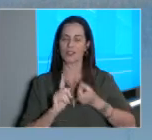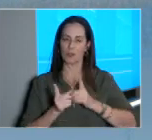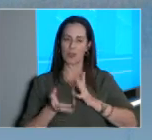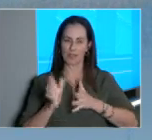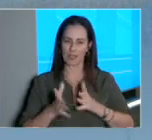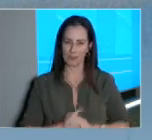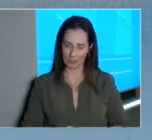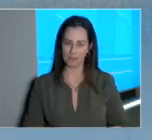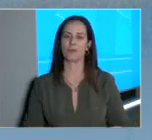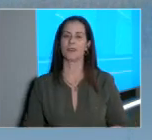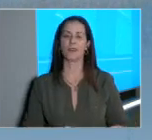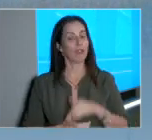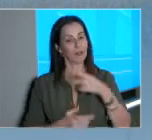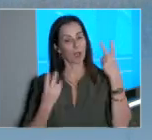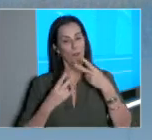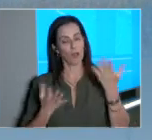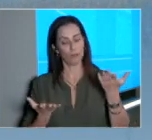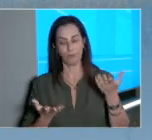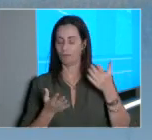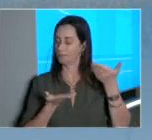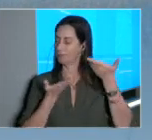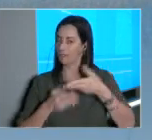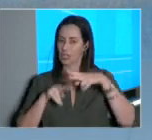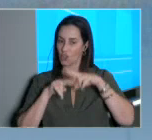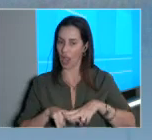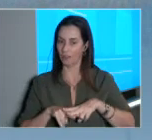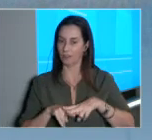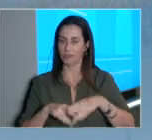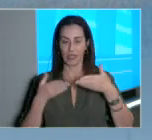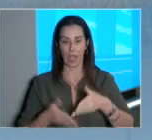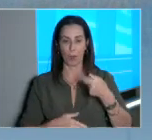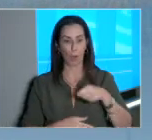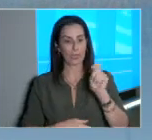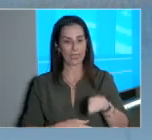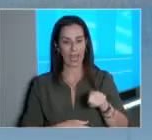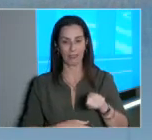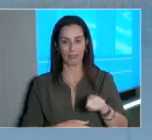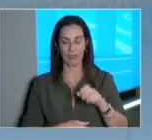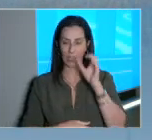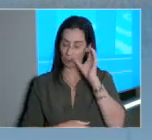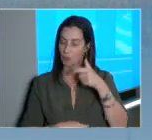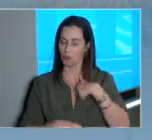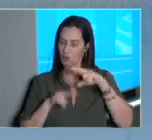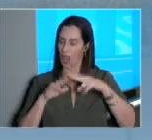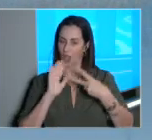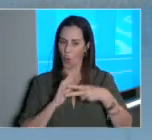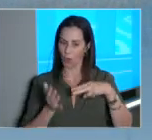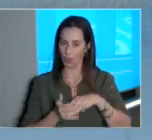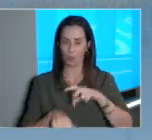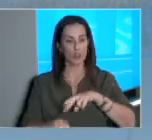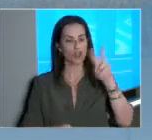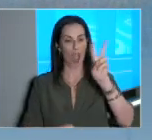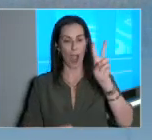לנו בשפת הסימנים. אתם כמובן מוזמנים להישאר איתנו כאן בערוץ כנסת, לצפות בנו בשאר התוכניות